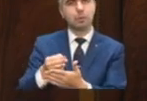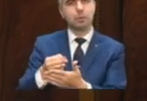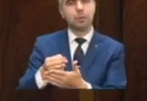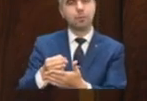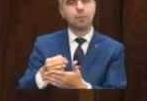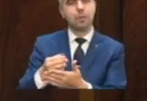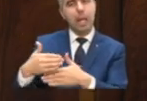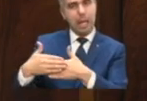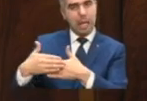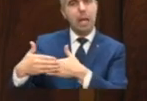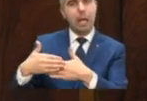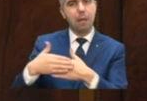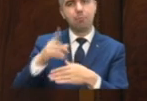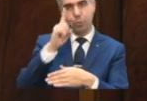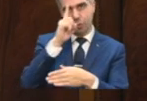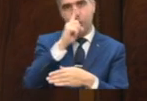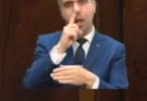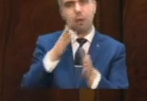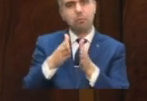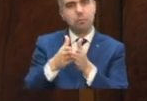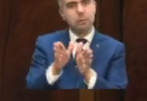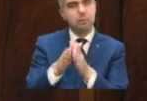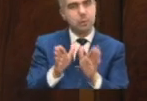المنطقة الصناعية هي طور